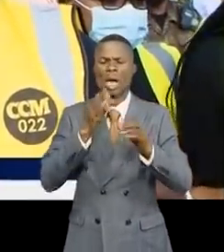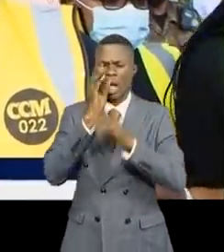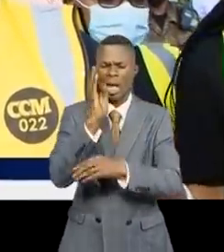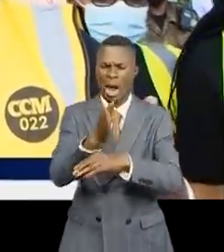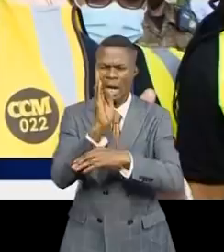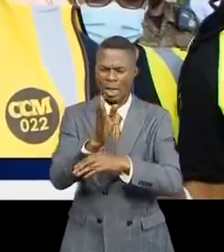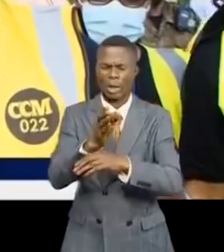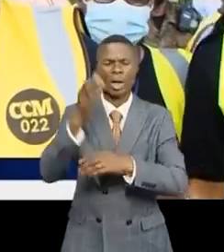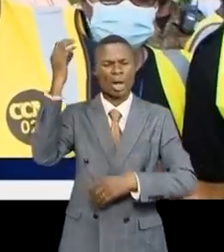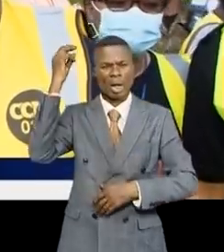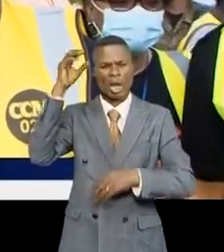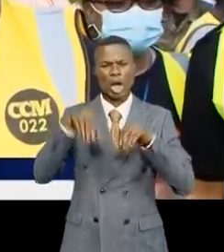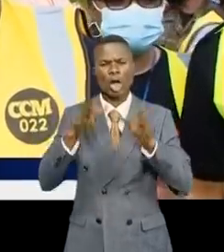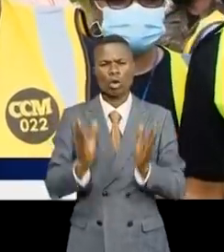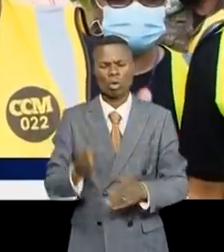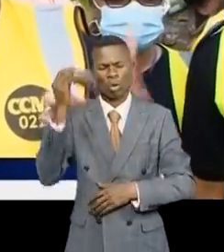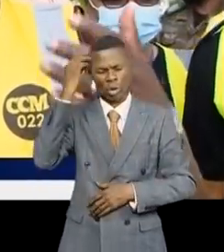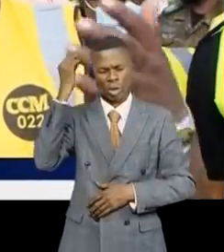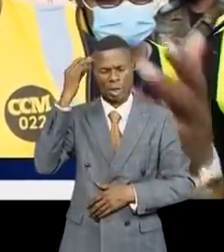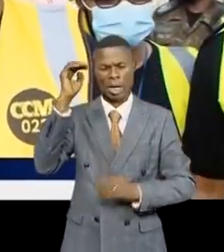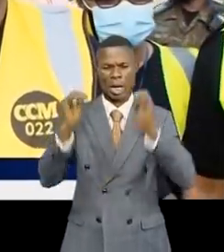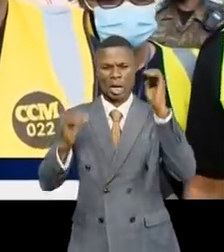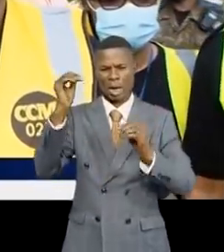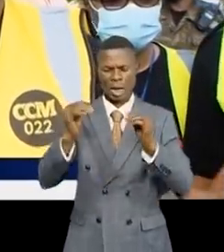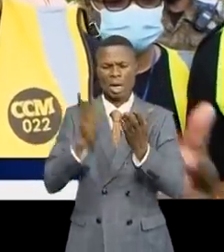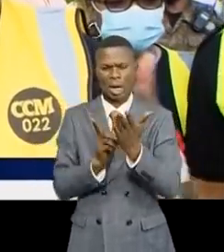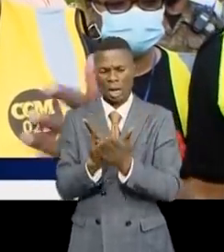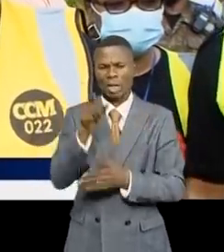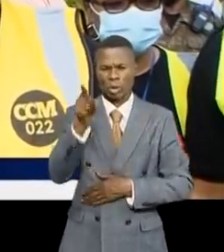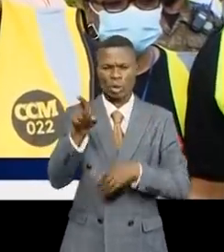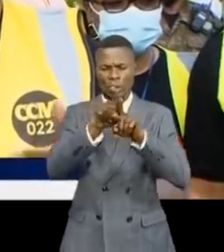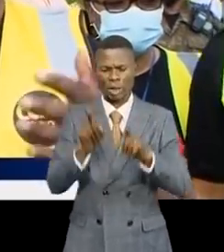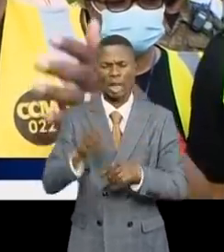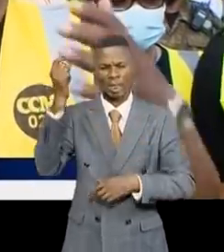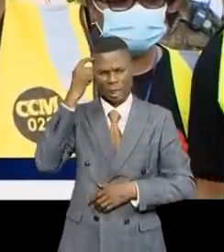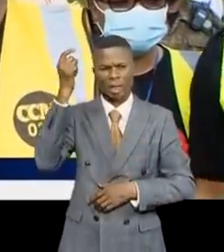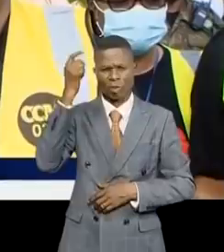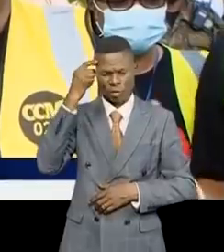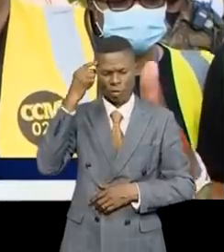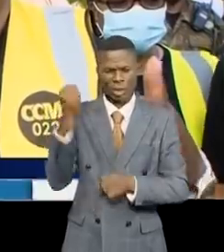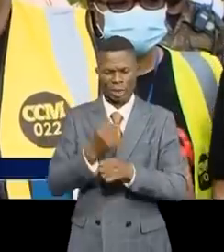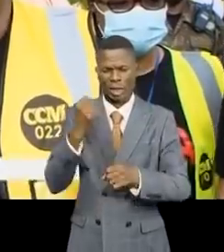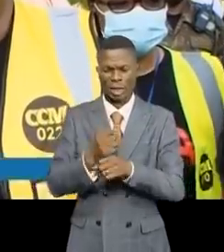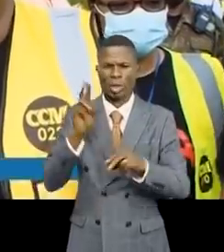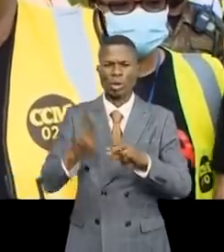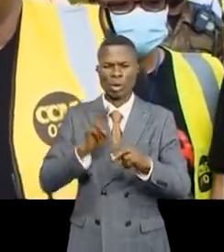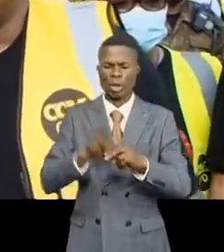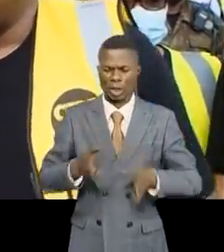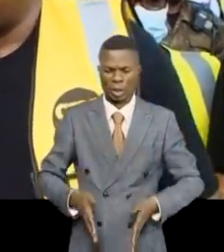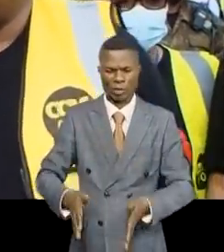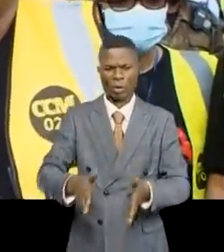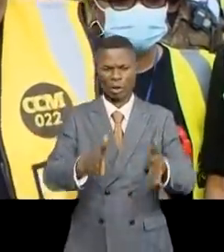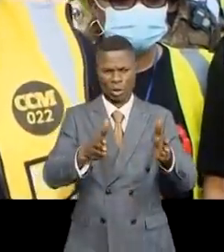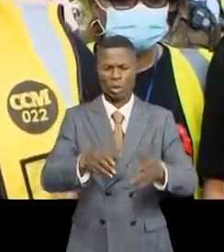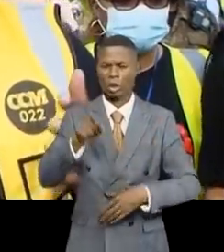Congolais la notion de l'équilibre entre ton droit et ton devoir en utilisant la route. Tu